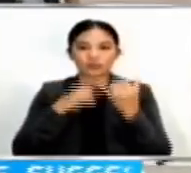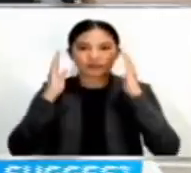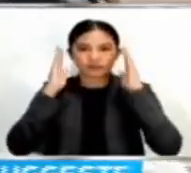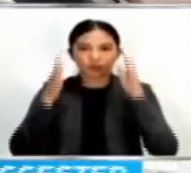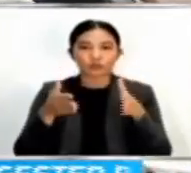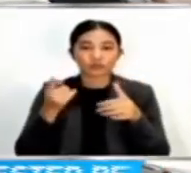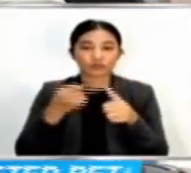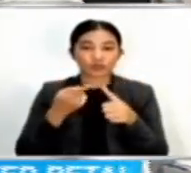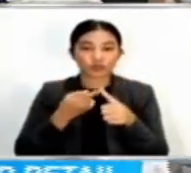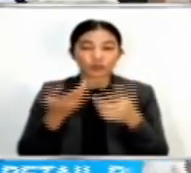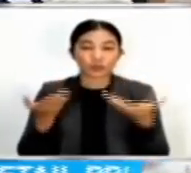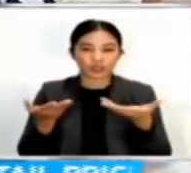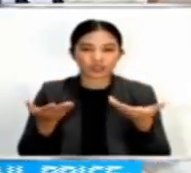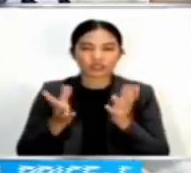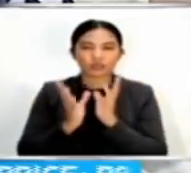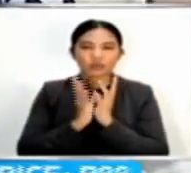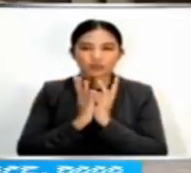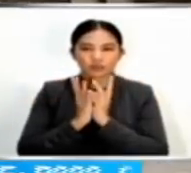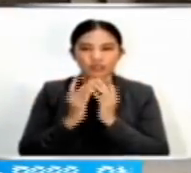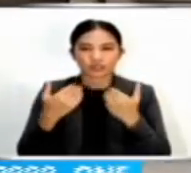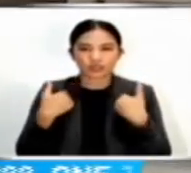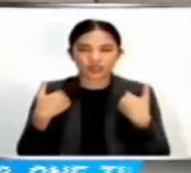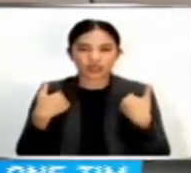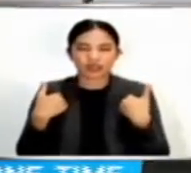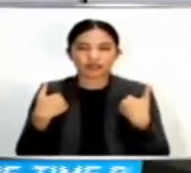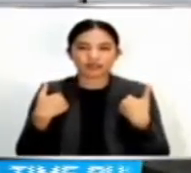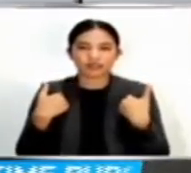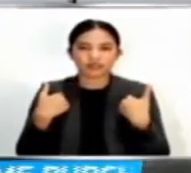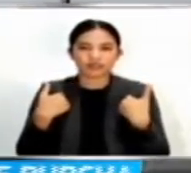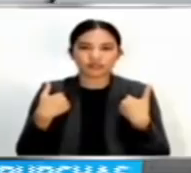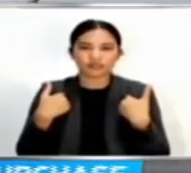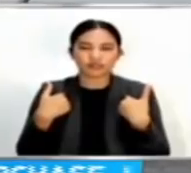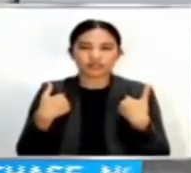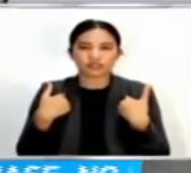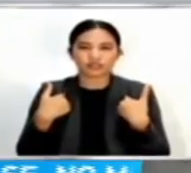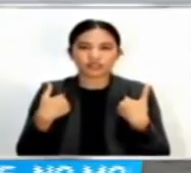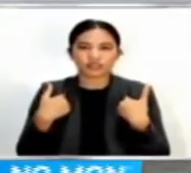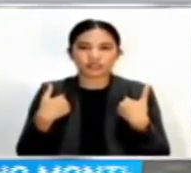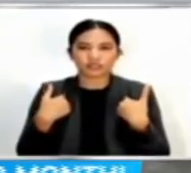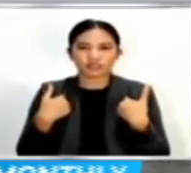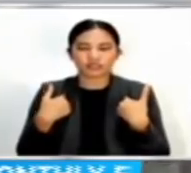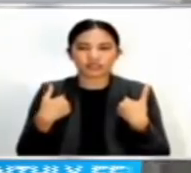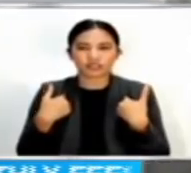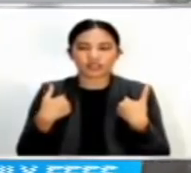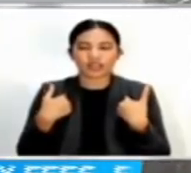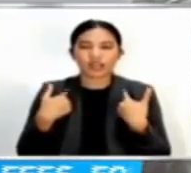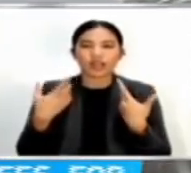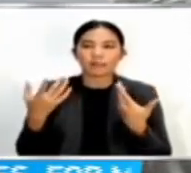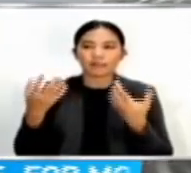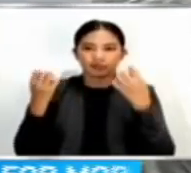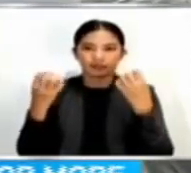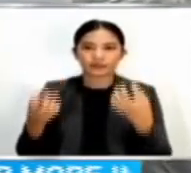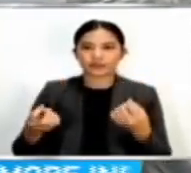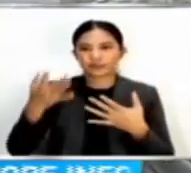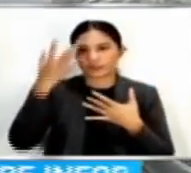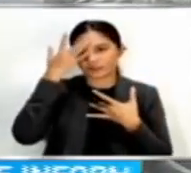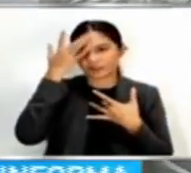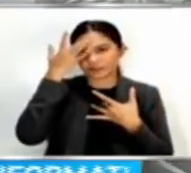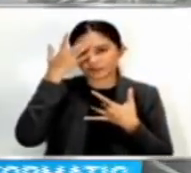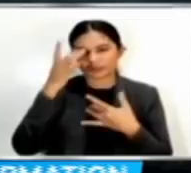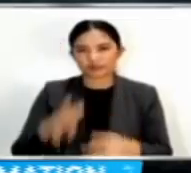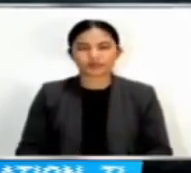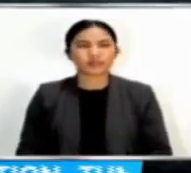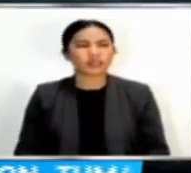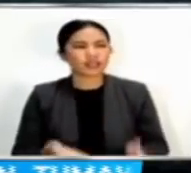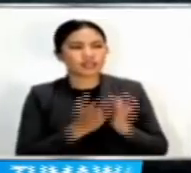communities na merong nagre-report ng mataas na numero ng kaso. Mm-hmm. Posible po bang ma-achieve yung